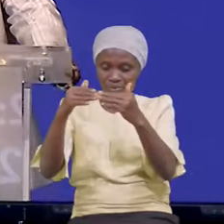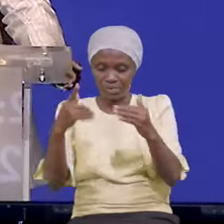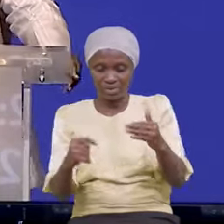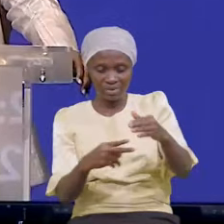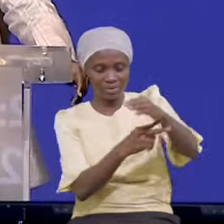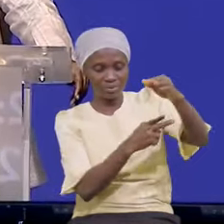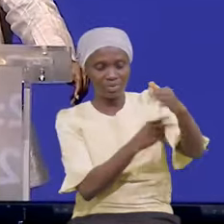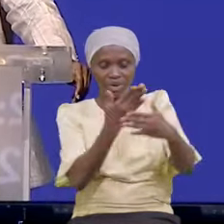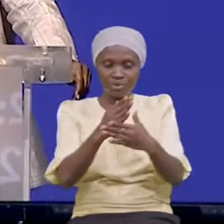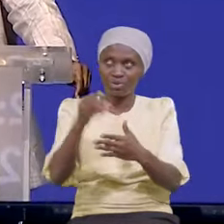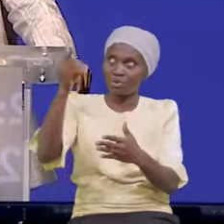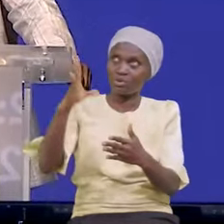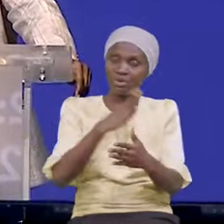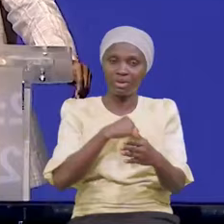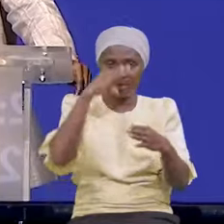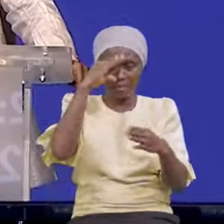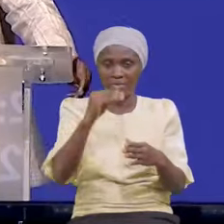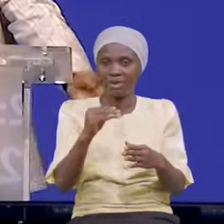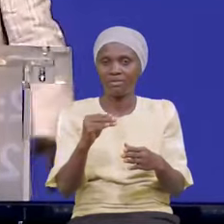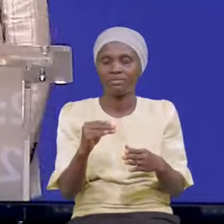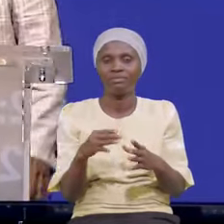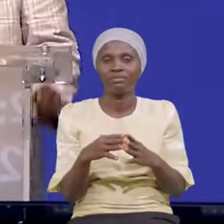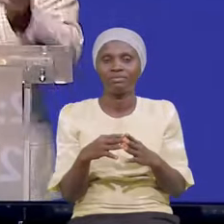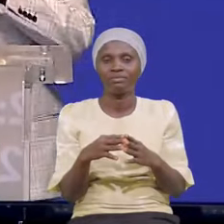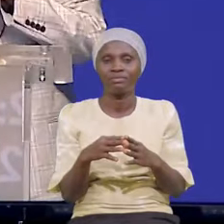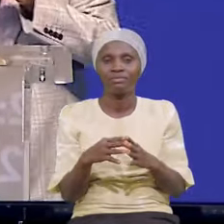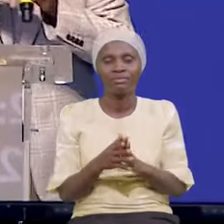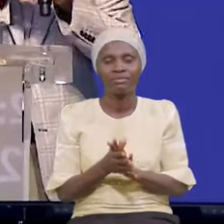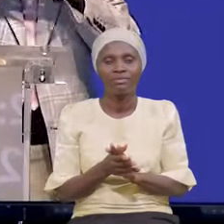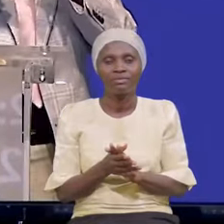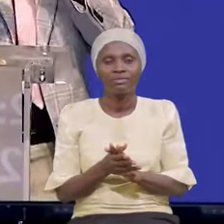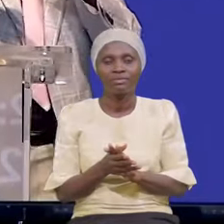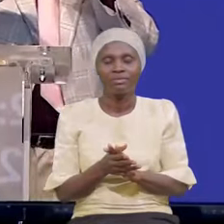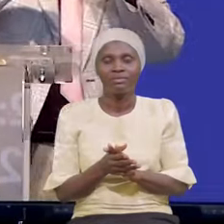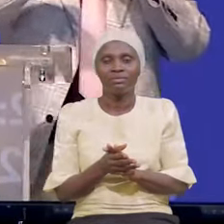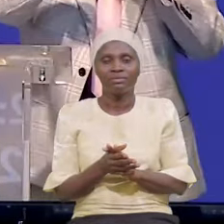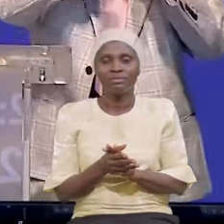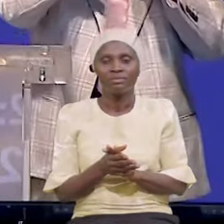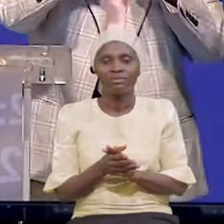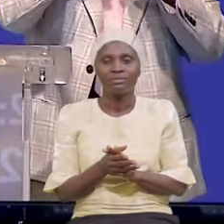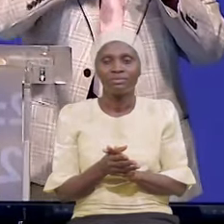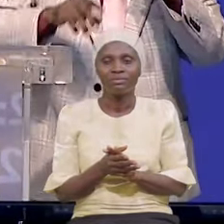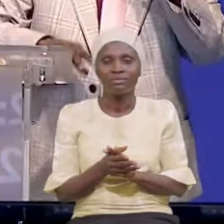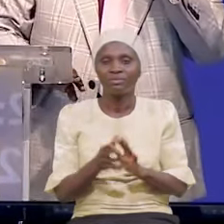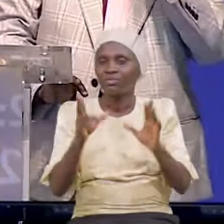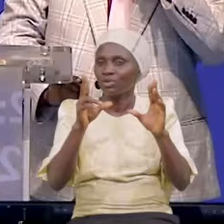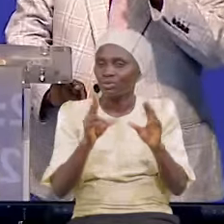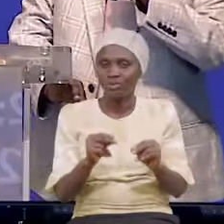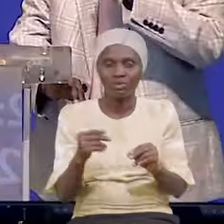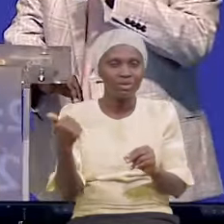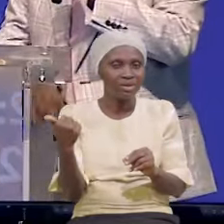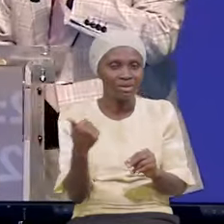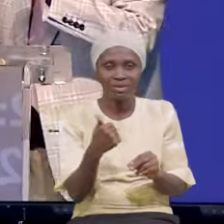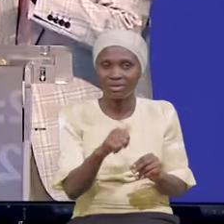man, మరణమనబడే ఆ లోయంత క్రిందకు వెళ్లి మానవునికి దేవునికి మధ్య వారధిని నిర్మాణము చేయలేడు, there's no philosopher,